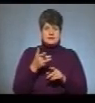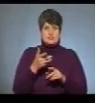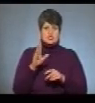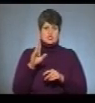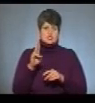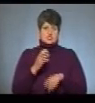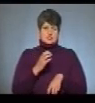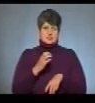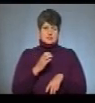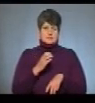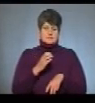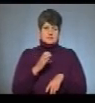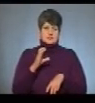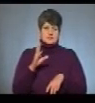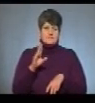Швеції. Вистріляла.